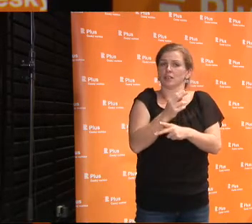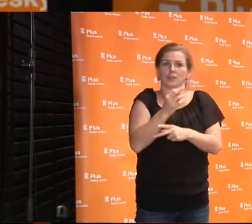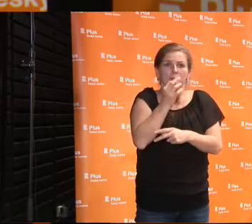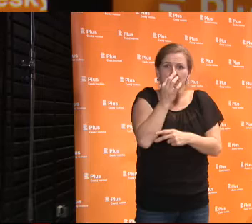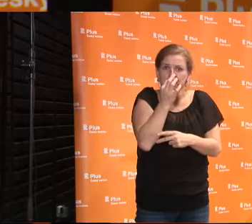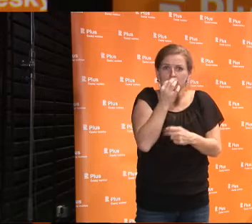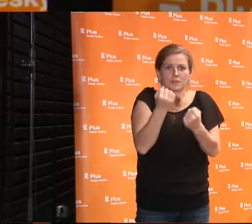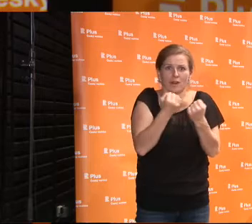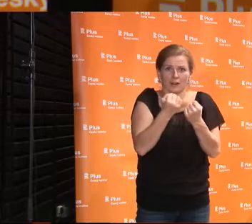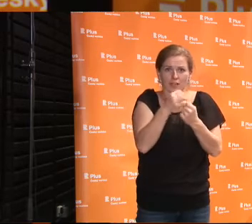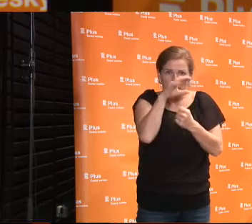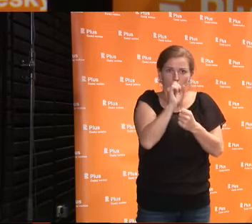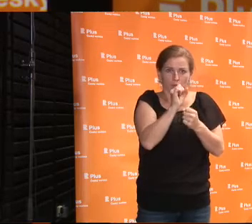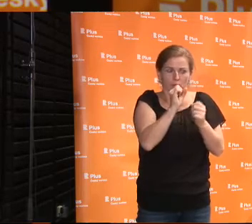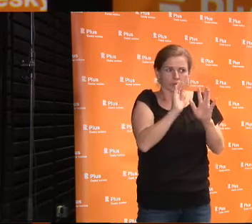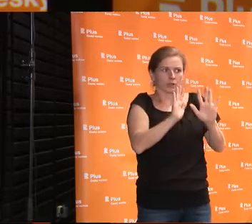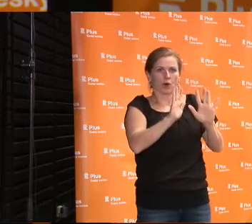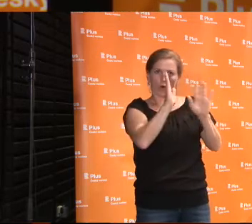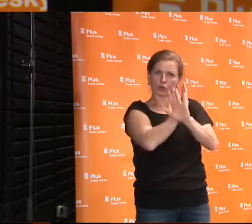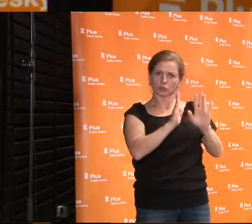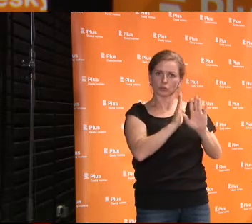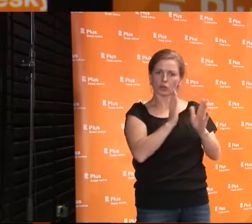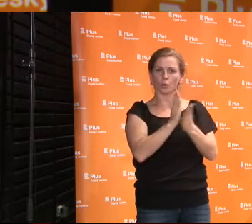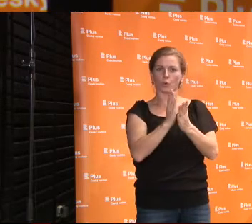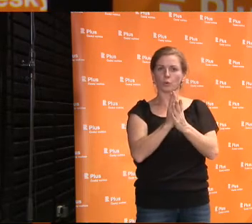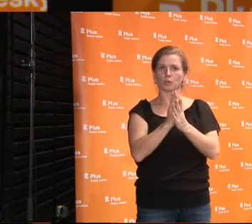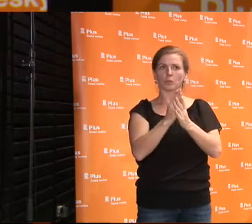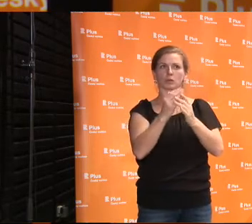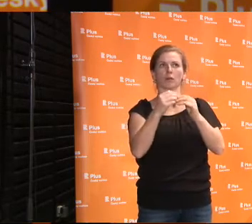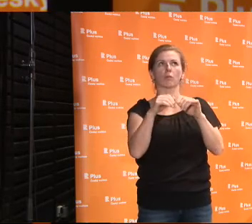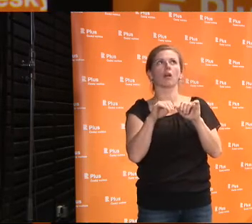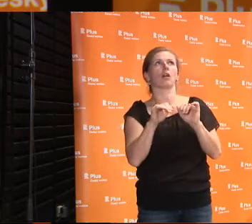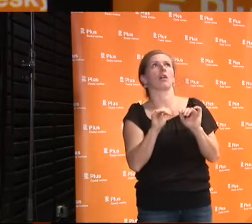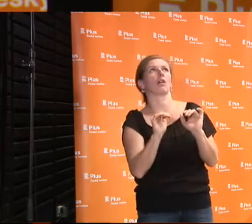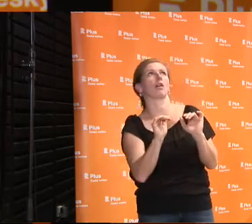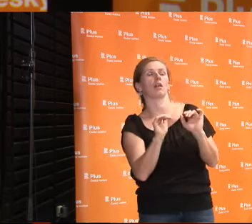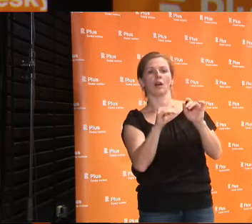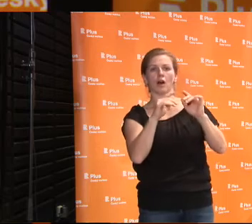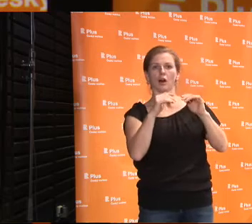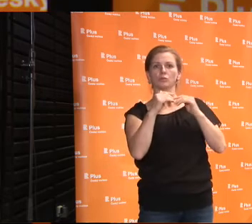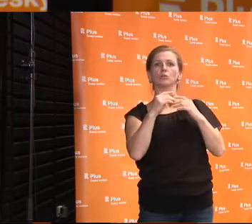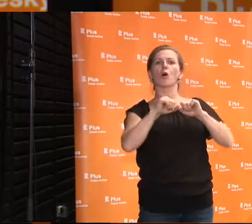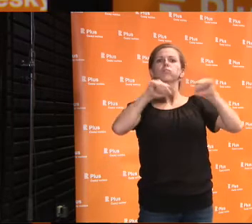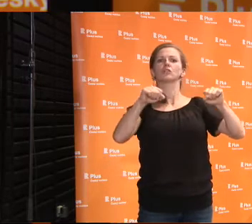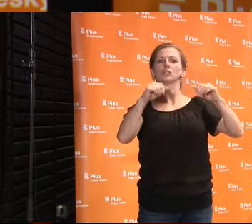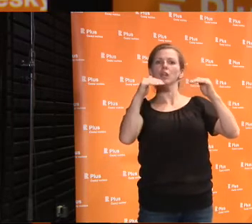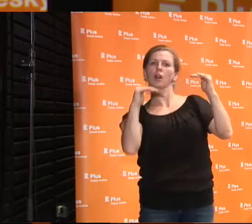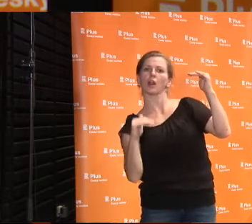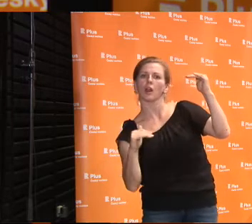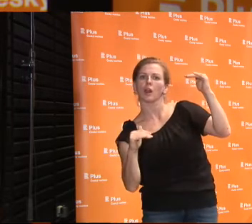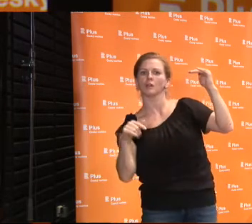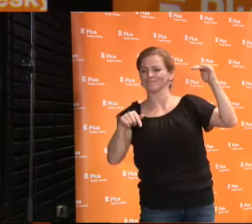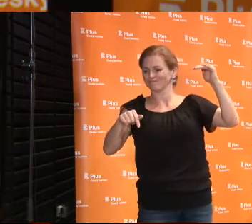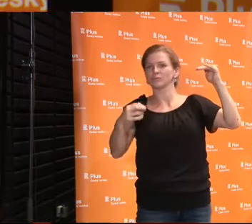tuto schopnost jít touto cestou, tak se mocensky dostanou do podřízené pozice. A co znamená mocensky podřízená pozice, to